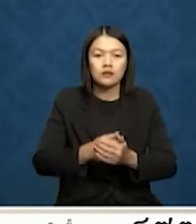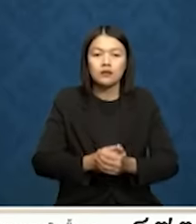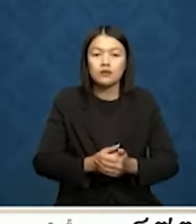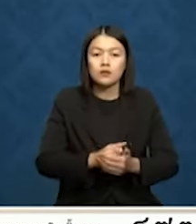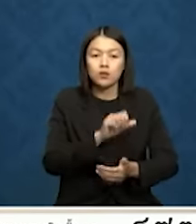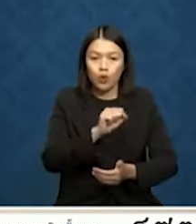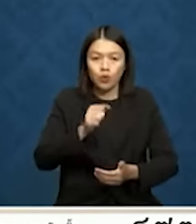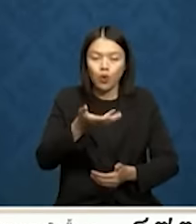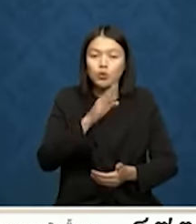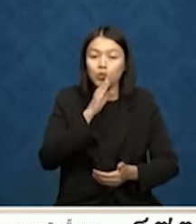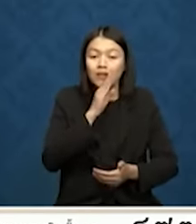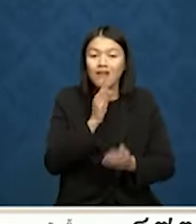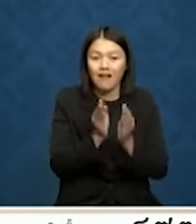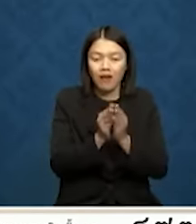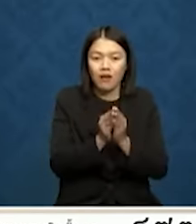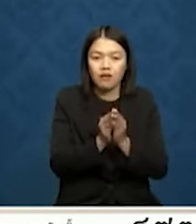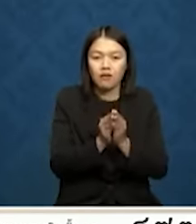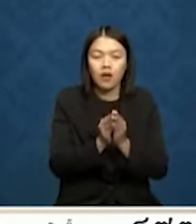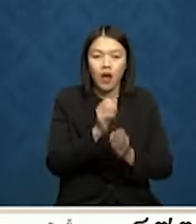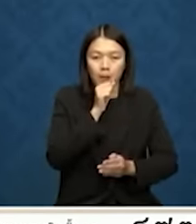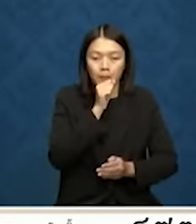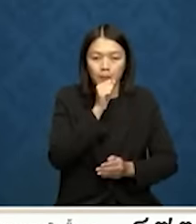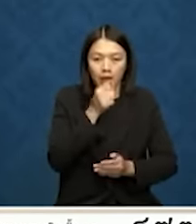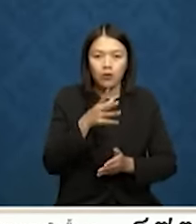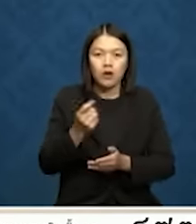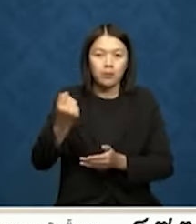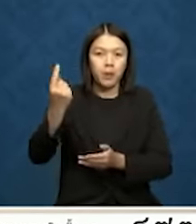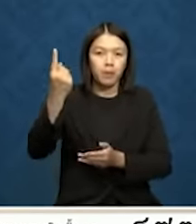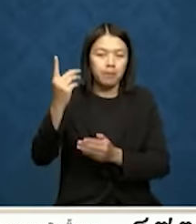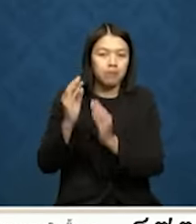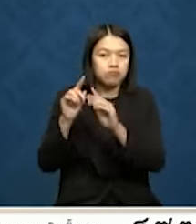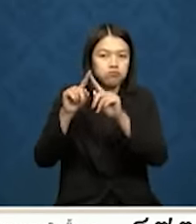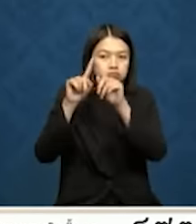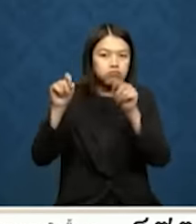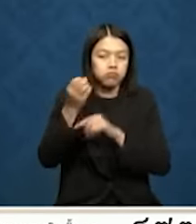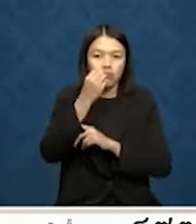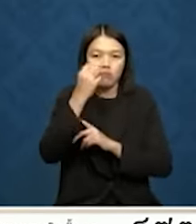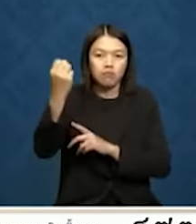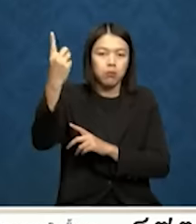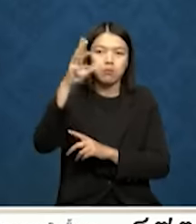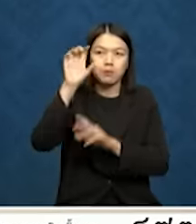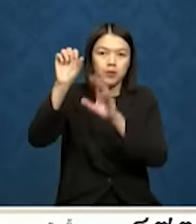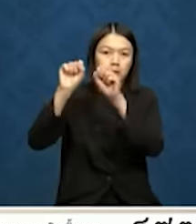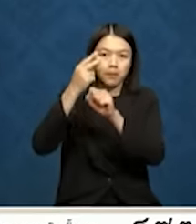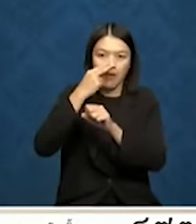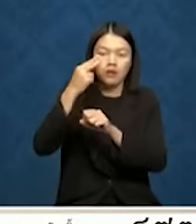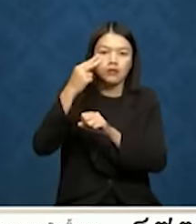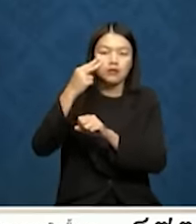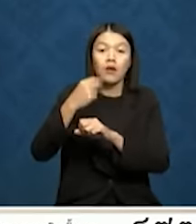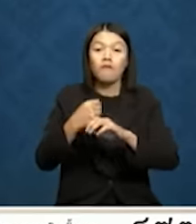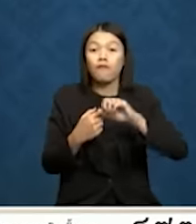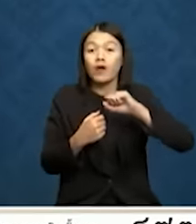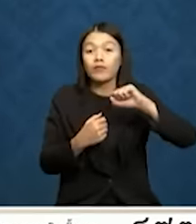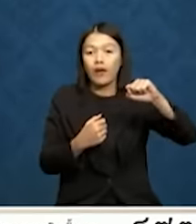าชิกเมื่อลงคะแนนแล้วก็จะแสดงผลของแต่ละท่านซึ่งจอภาพจะปรากฏด้านซ้าย